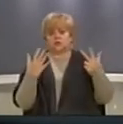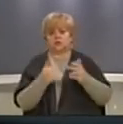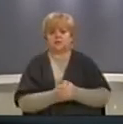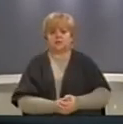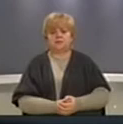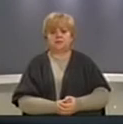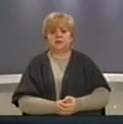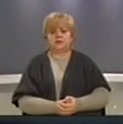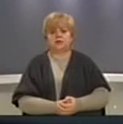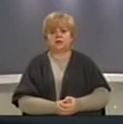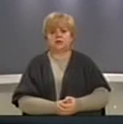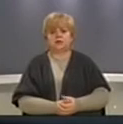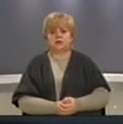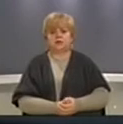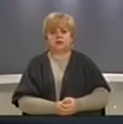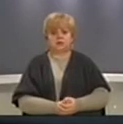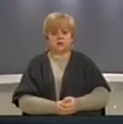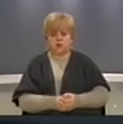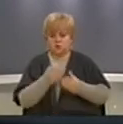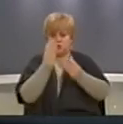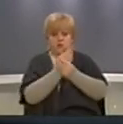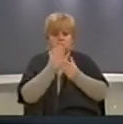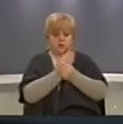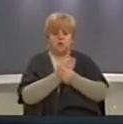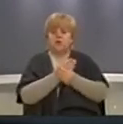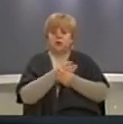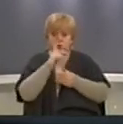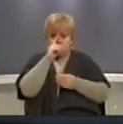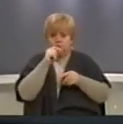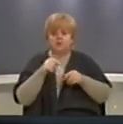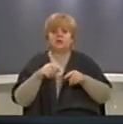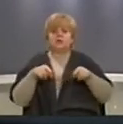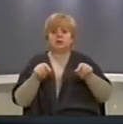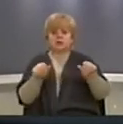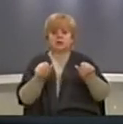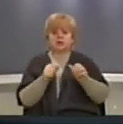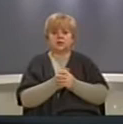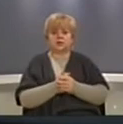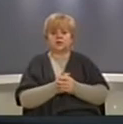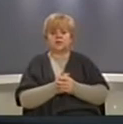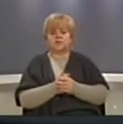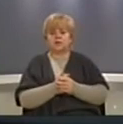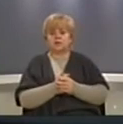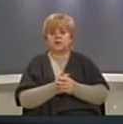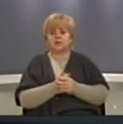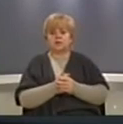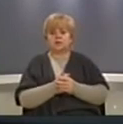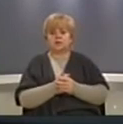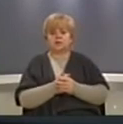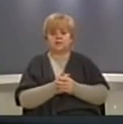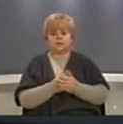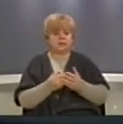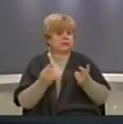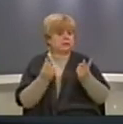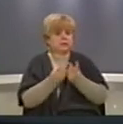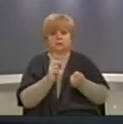1999. Edhe këto dokumente katastrale që janë aktuale në vend edhe që ekzistojnë një mos